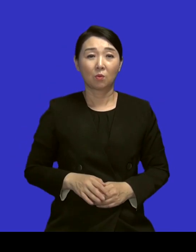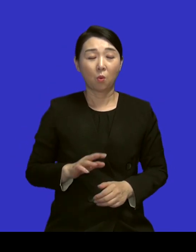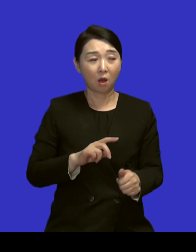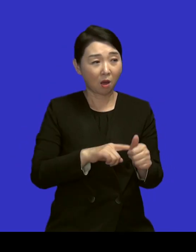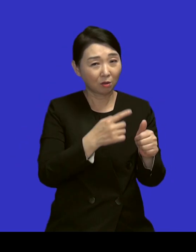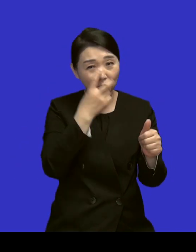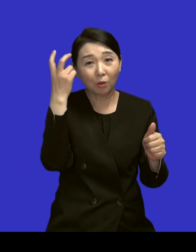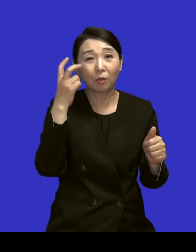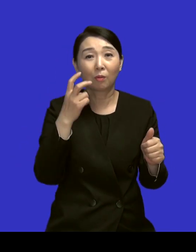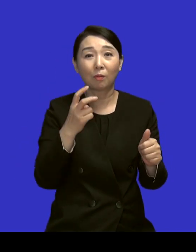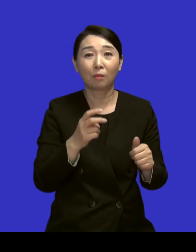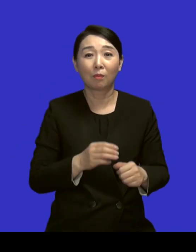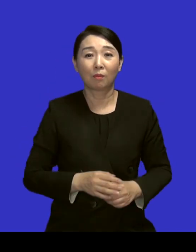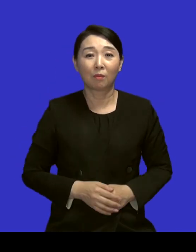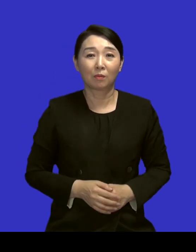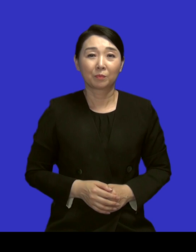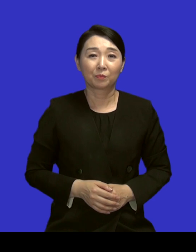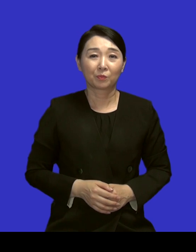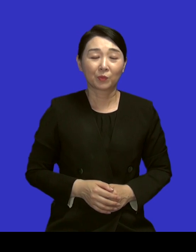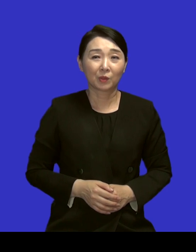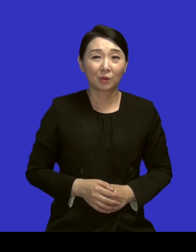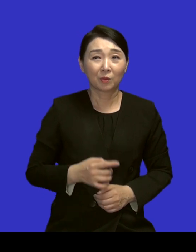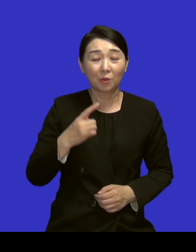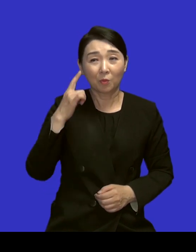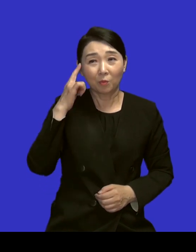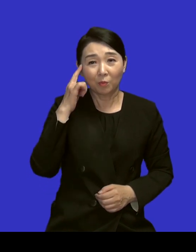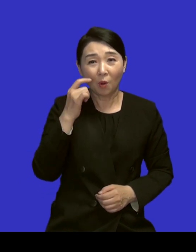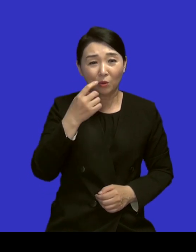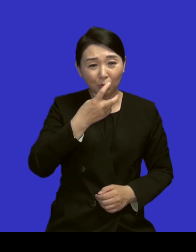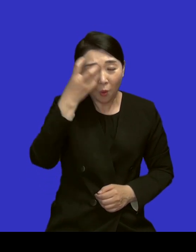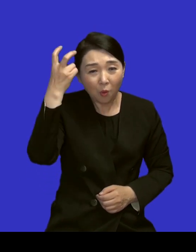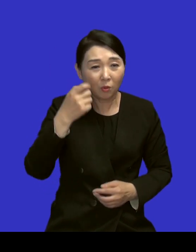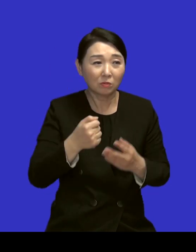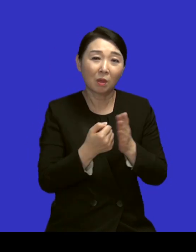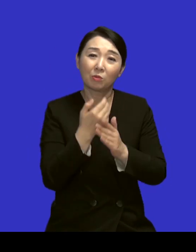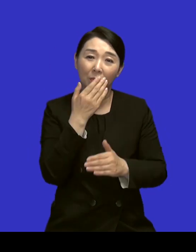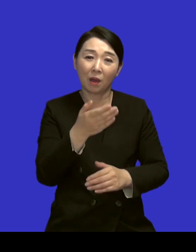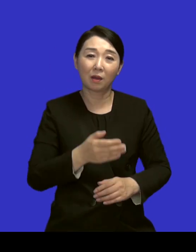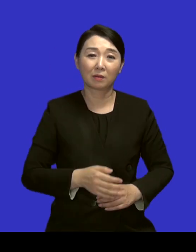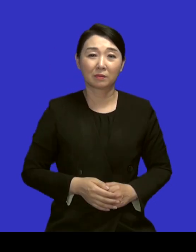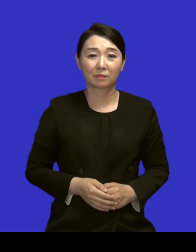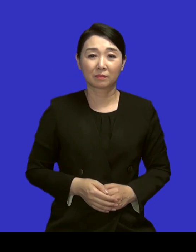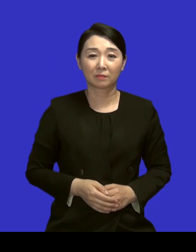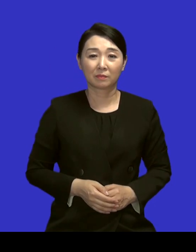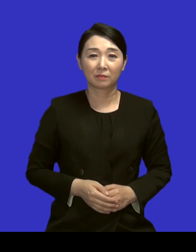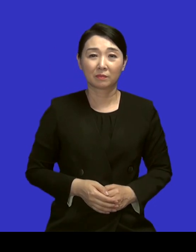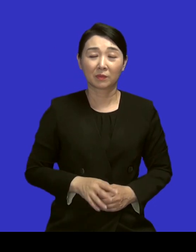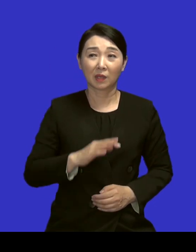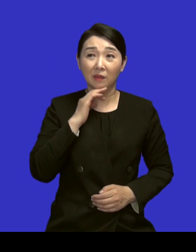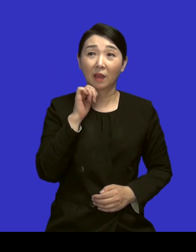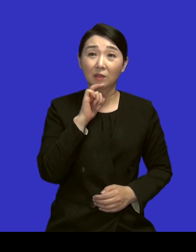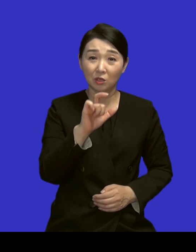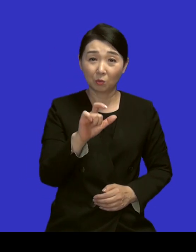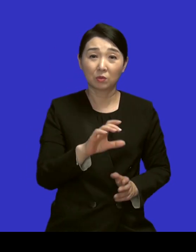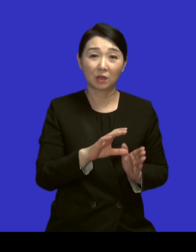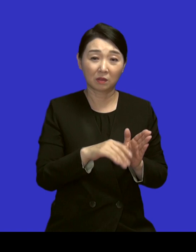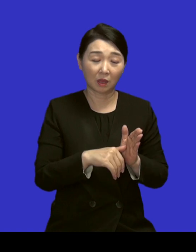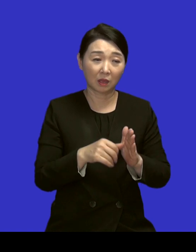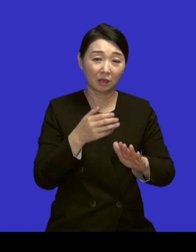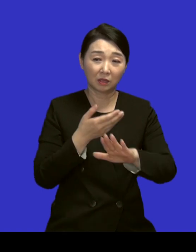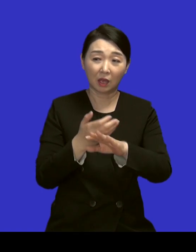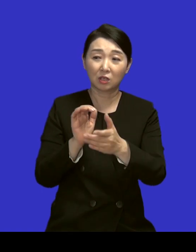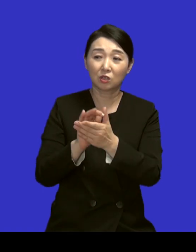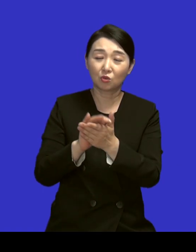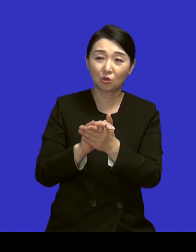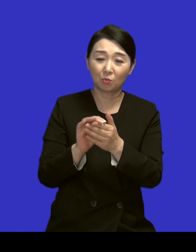천재. 아니. 머리가 좋으시니까 가능했네. 그렇죠. 근데 정말 열심히 공부했어요. 아니 그러면 15세에 다른 친구들 뭐 중3 이렇게